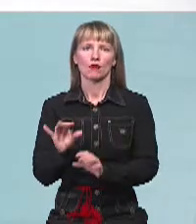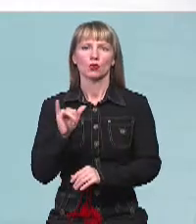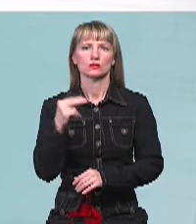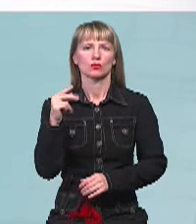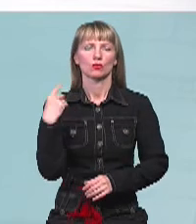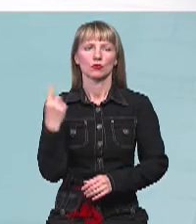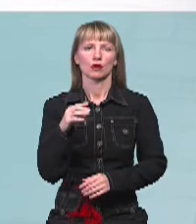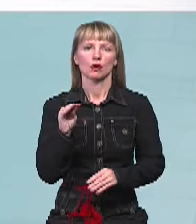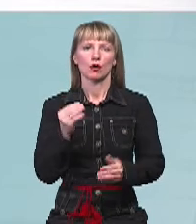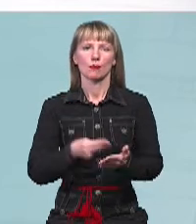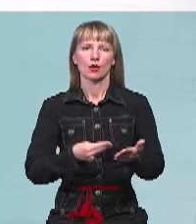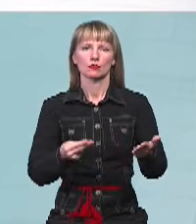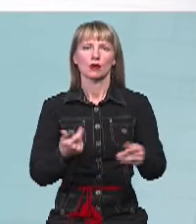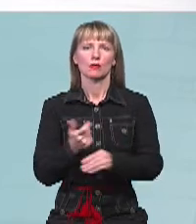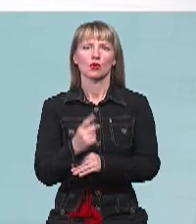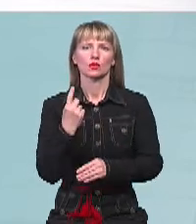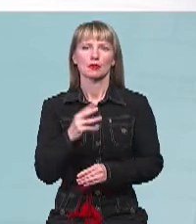області укладено понад